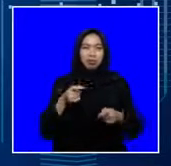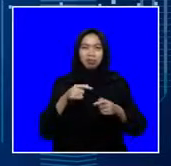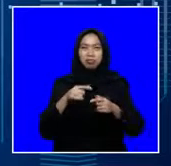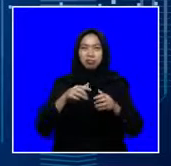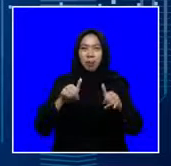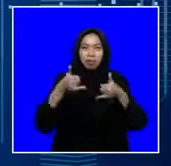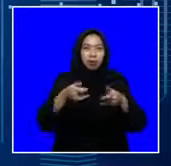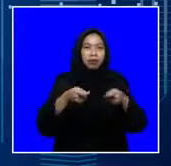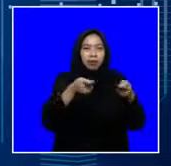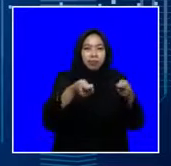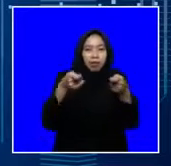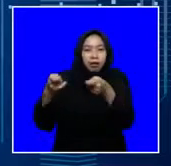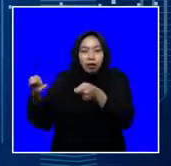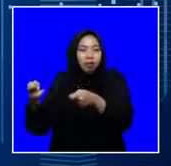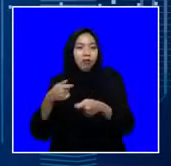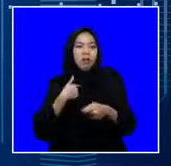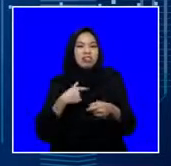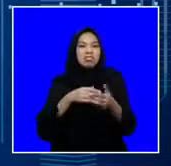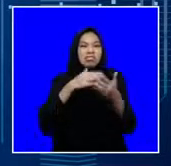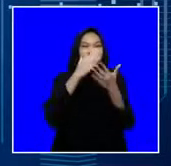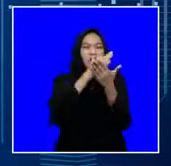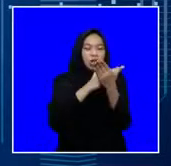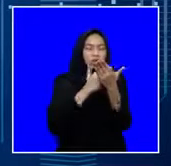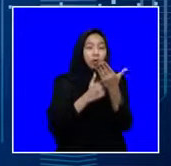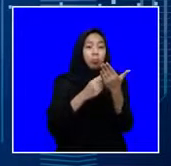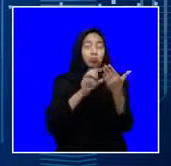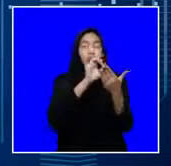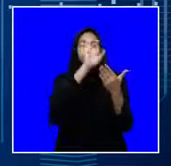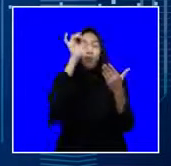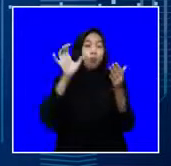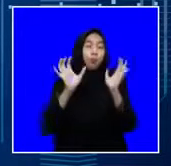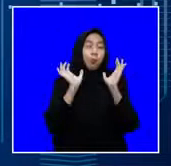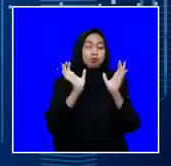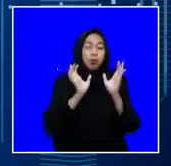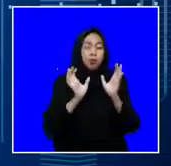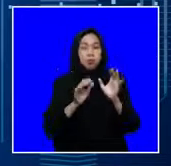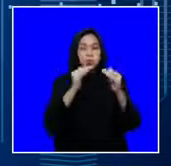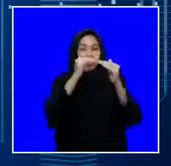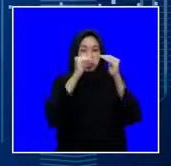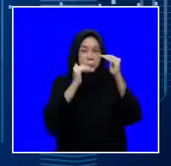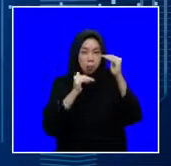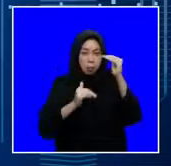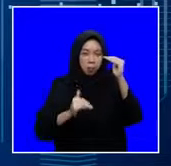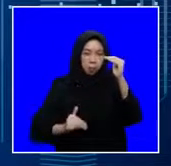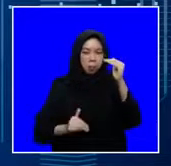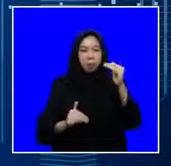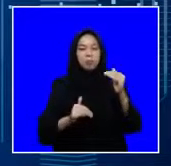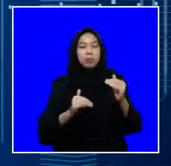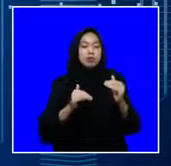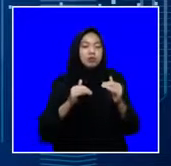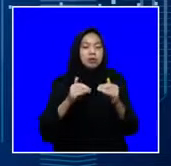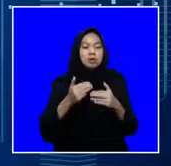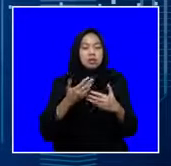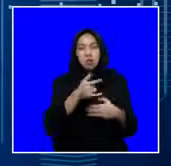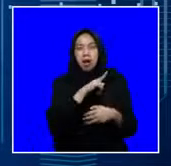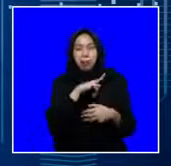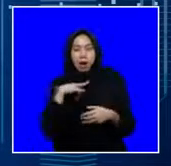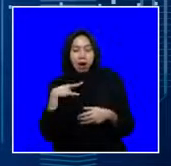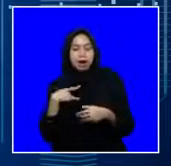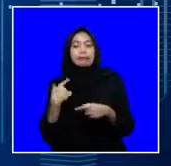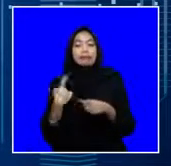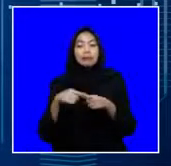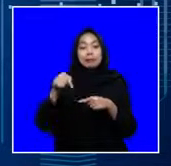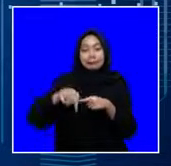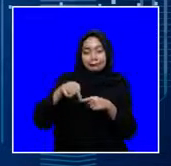banyak ketidakpastian yang ada, tapi sekarang dengan adanya kita sudah mengunci jumlah sekolah atau program yang akan bisa